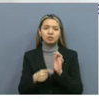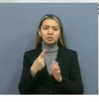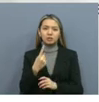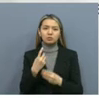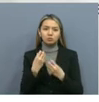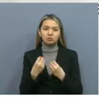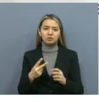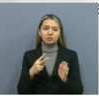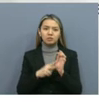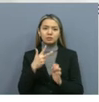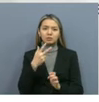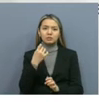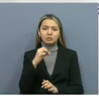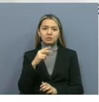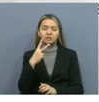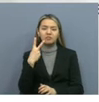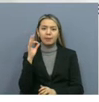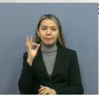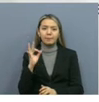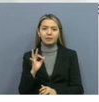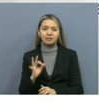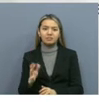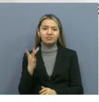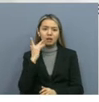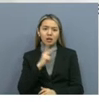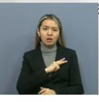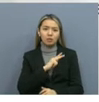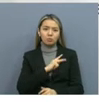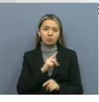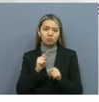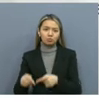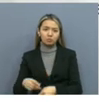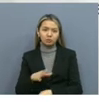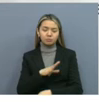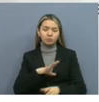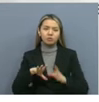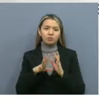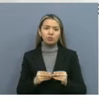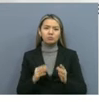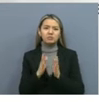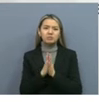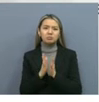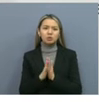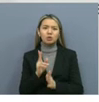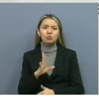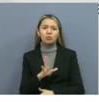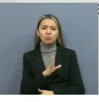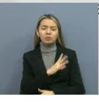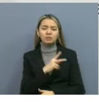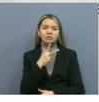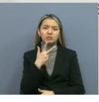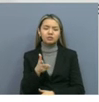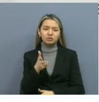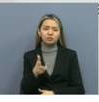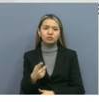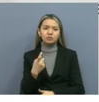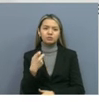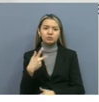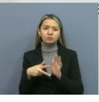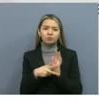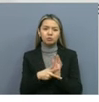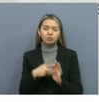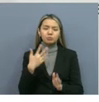яғни 73,2% тұрақты жұмысқа тұрғызылды. Жалпы өтінім берген азаматтар саны 3138,